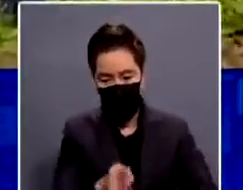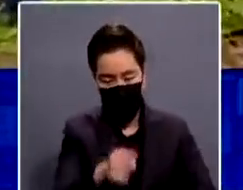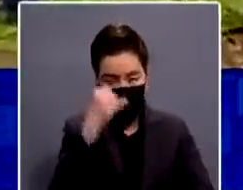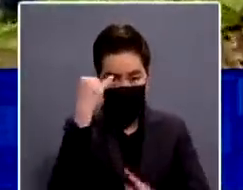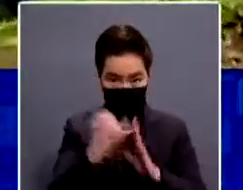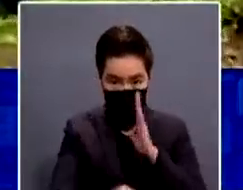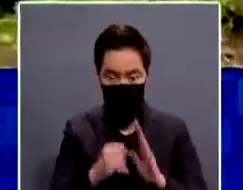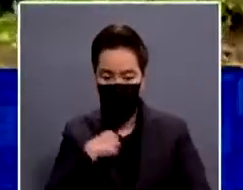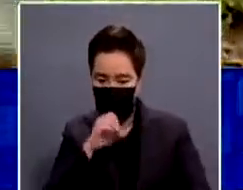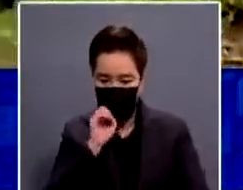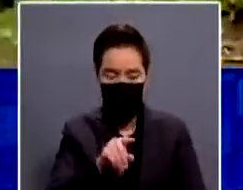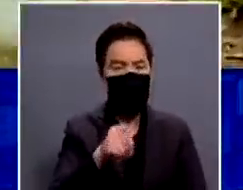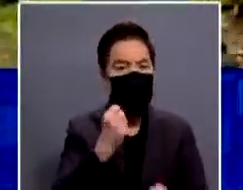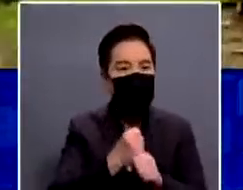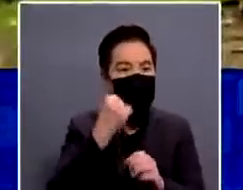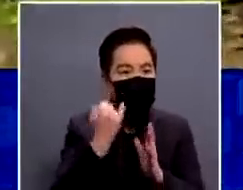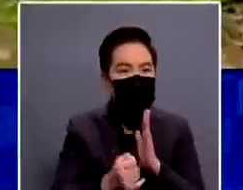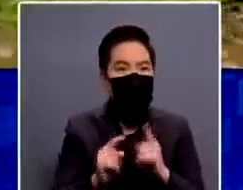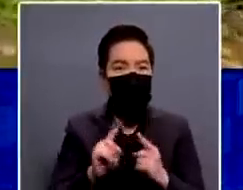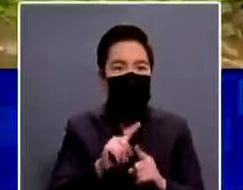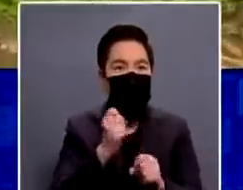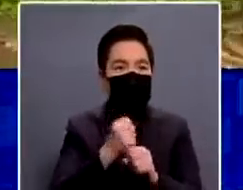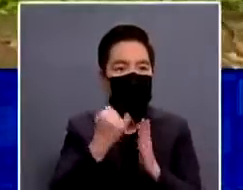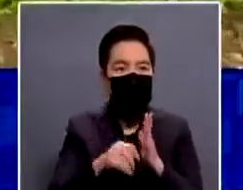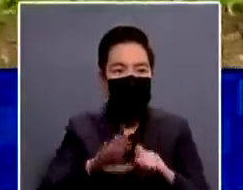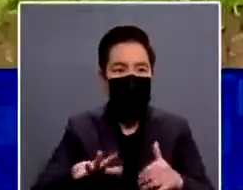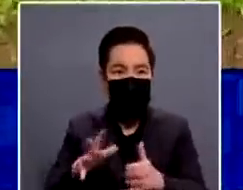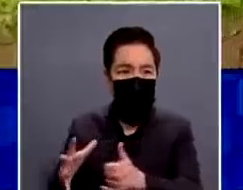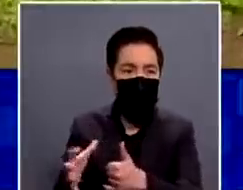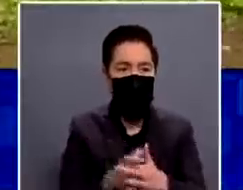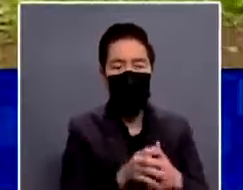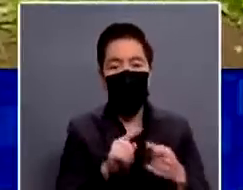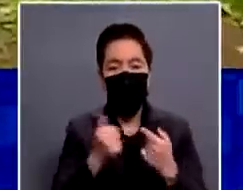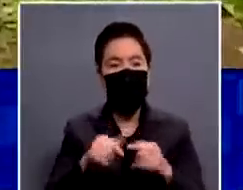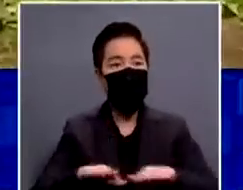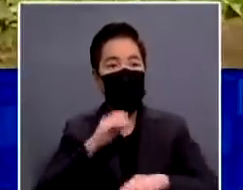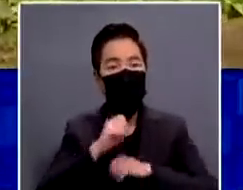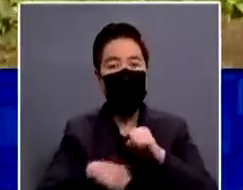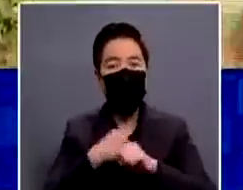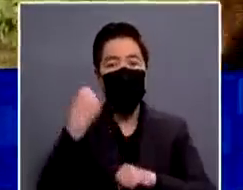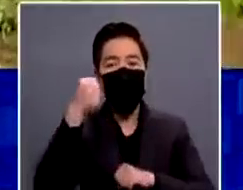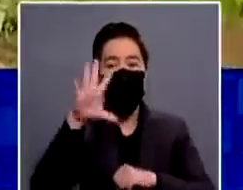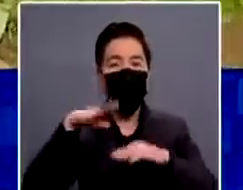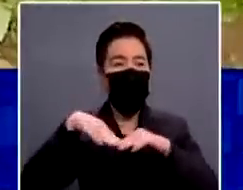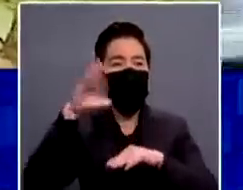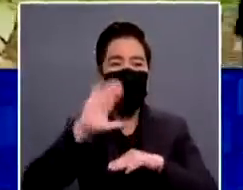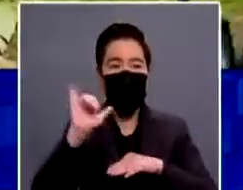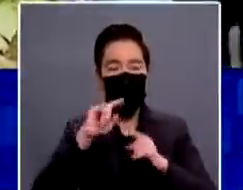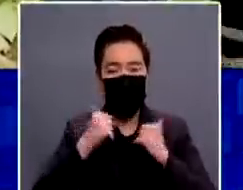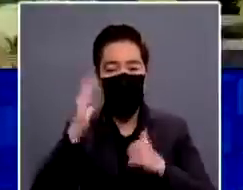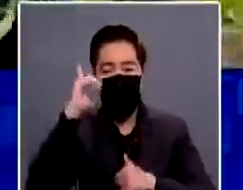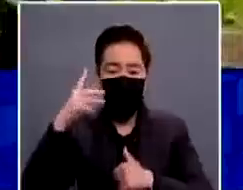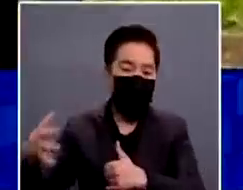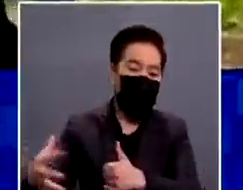วหานายอาผะนะคะนายฐานะในข้อหาพรากผู้เยาว์พรากเด็กอายุไม่เกิน15ปีไปเสียจาก